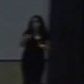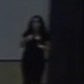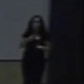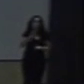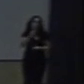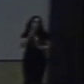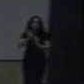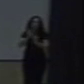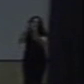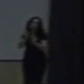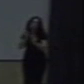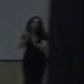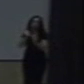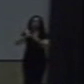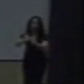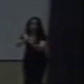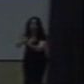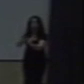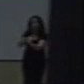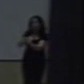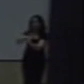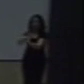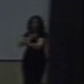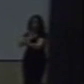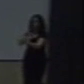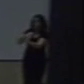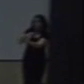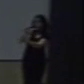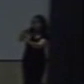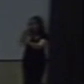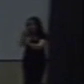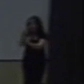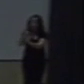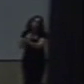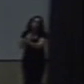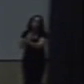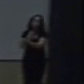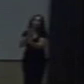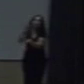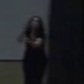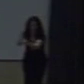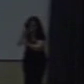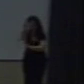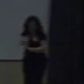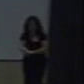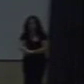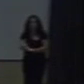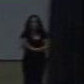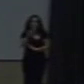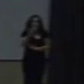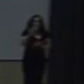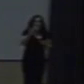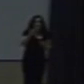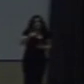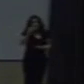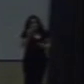que l'afecten molt personalment i que està disposat a buscar el Jordi per dir-li una cosa, però no tots. No? I a mi em sembla